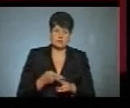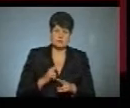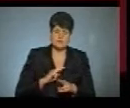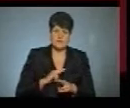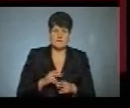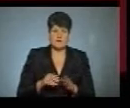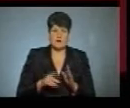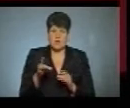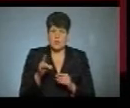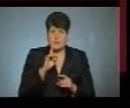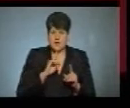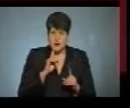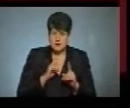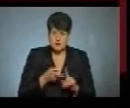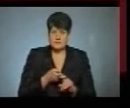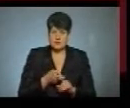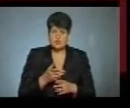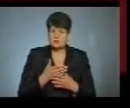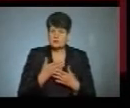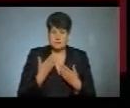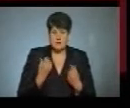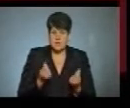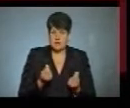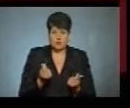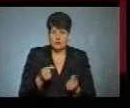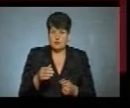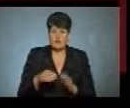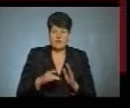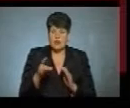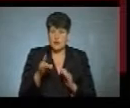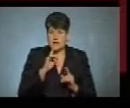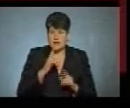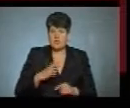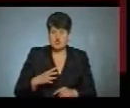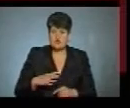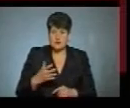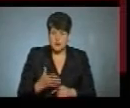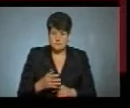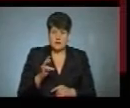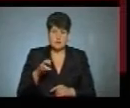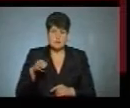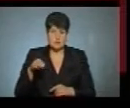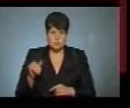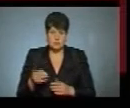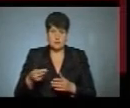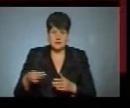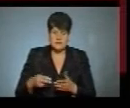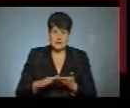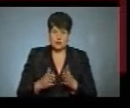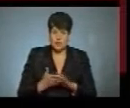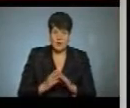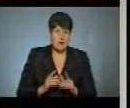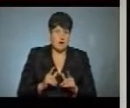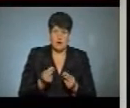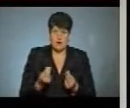власник районна рада, але в зв'язку з відсутністю коштів в районній раді чекаємо. А НСЗУ підписаний договір, але поступлень ще не